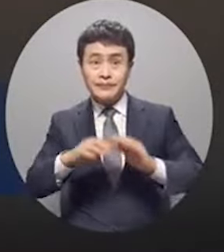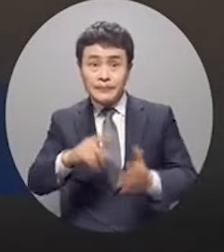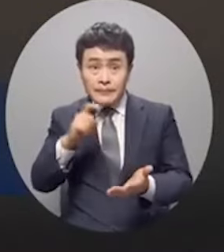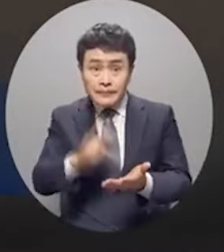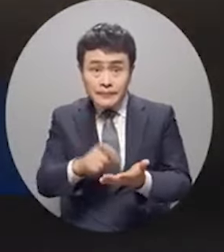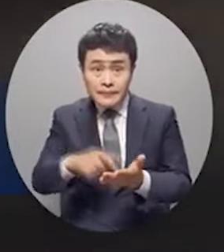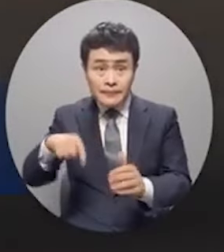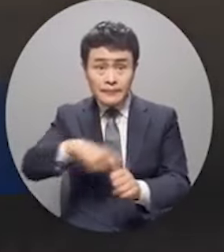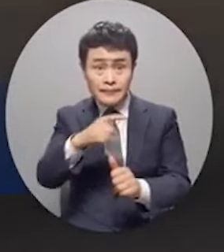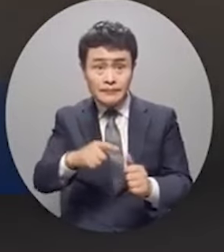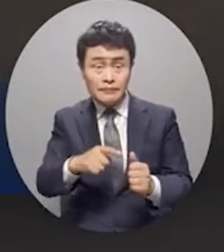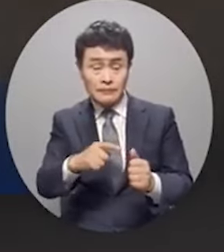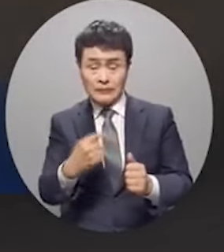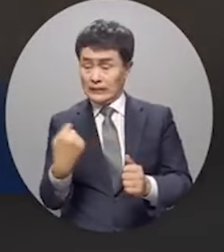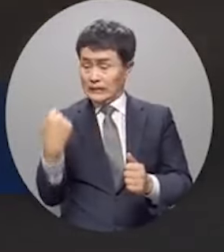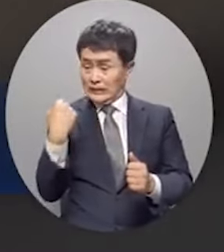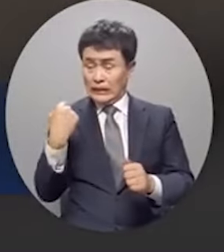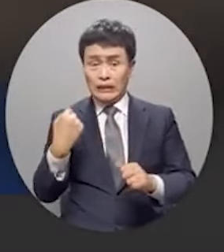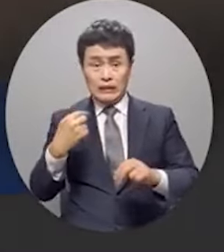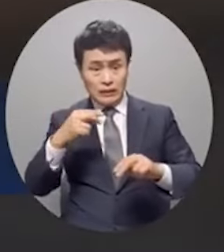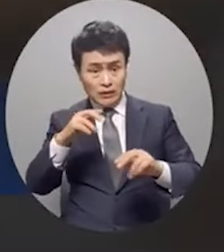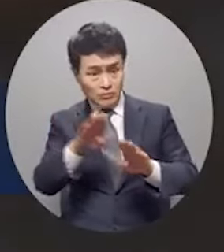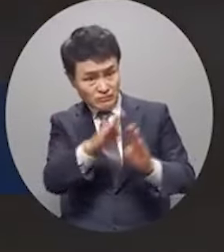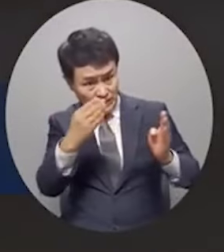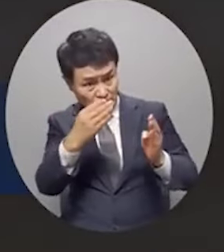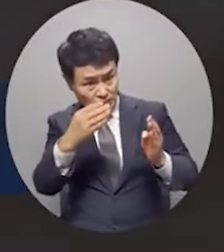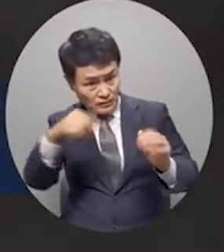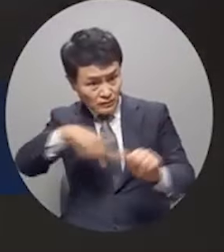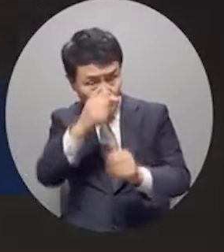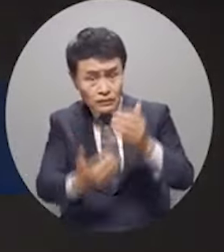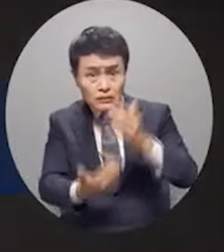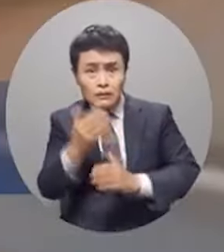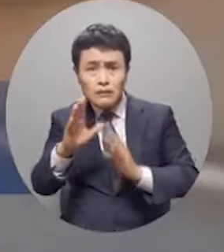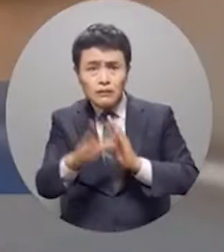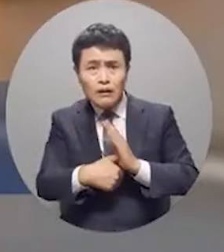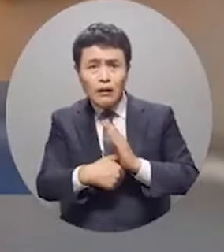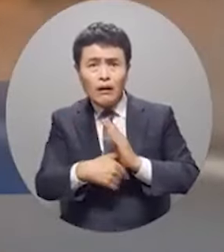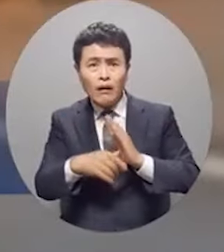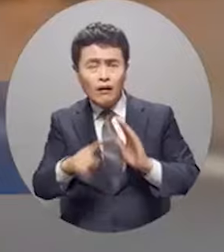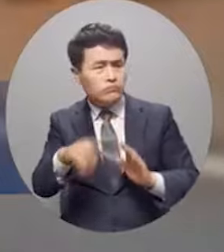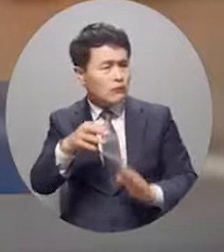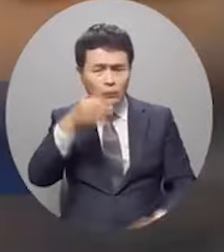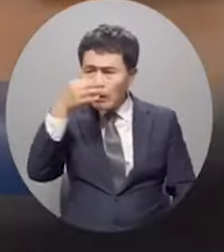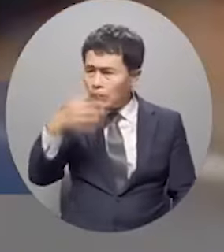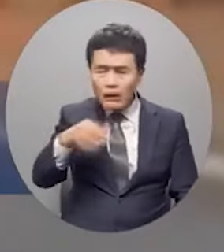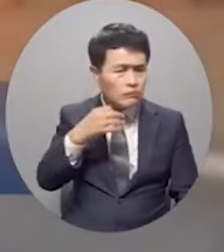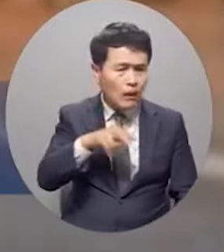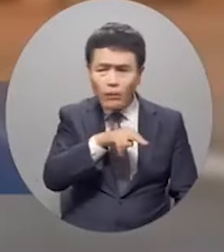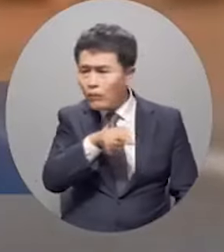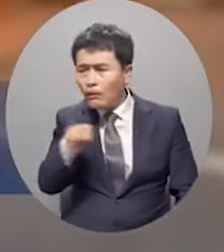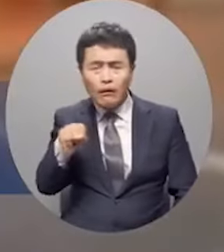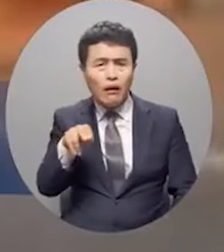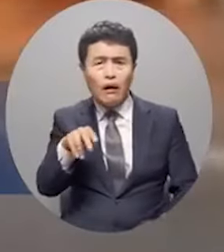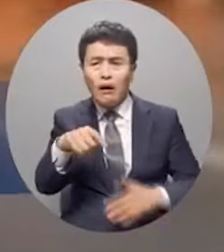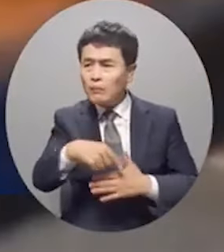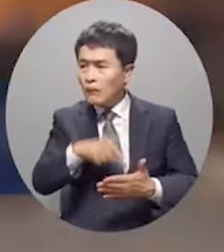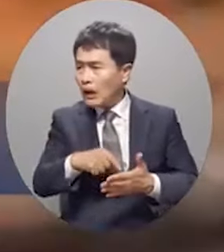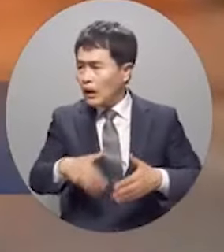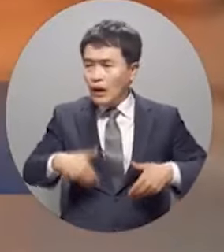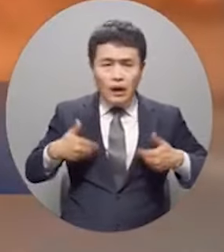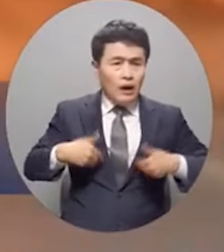상황에서 2열에서 문을 열어야 된다는 상황이 있을 때 뭔가 눈에 바로 보이지 않고 이러면은 사람이 심리적으로도 좀